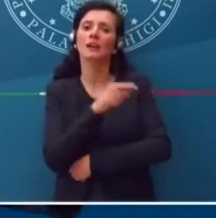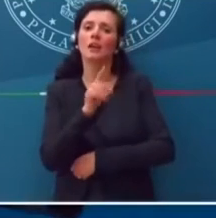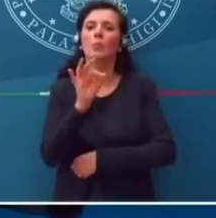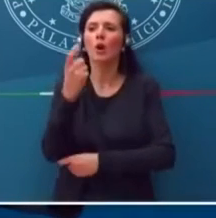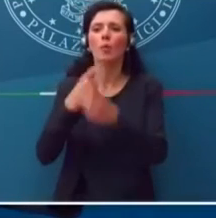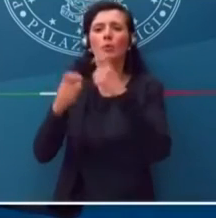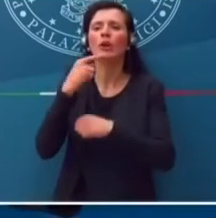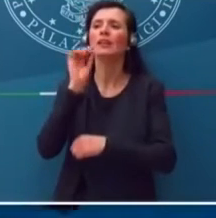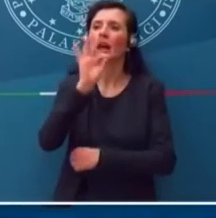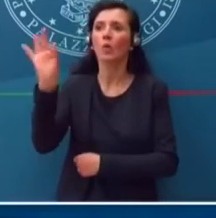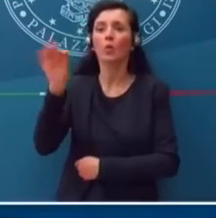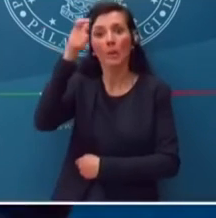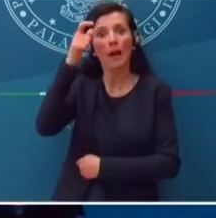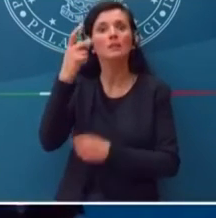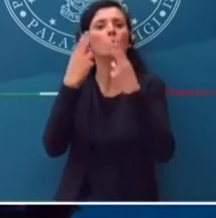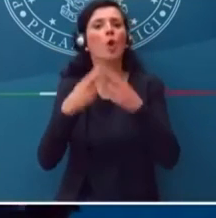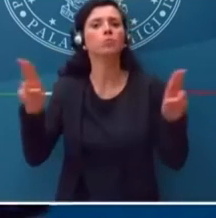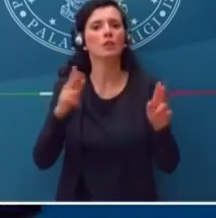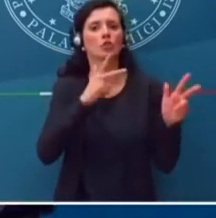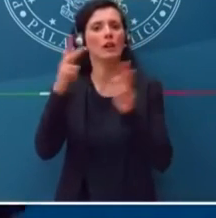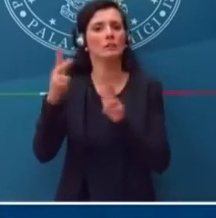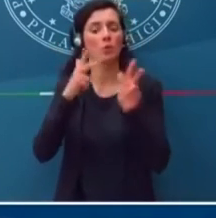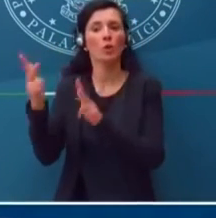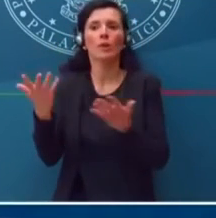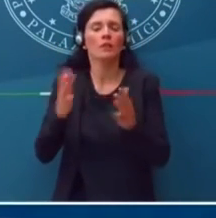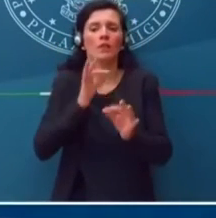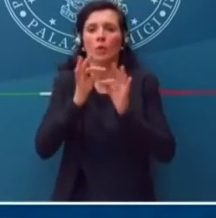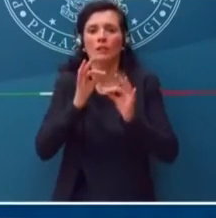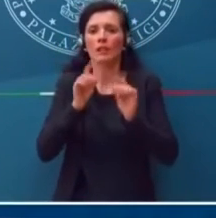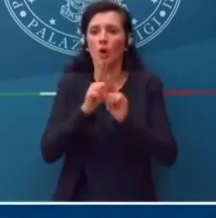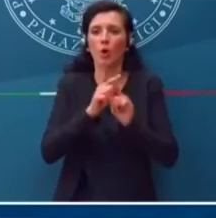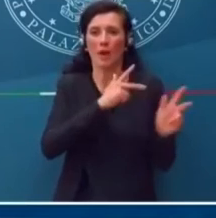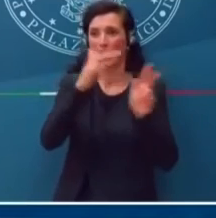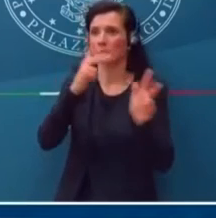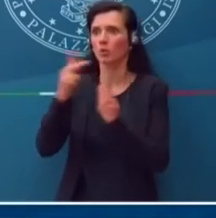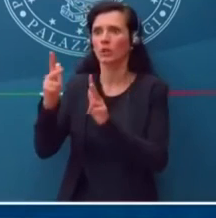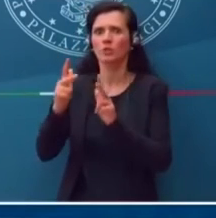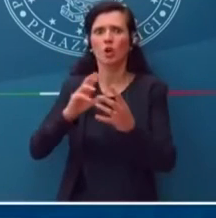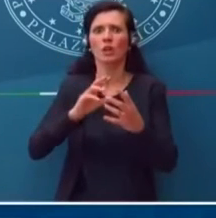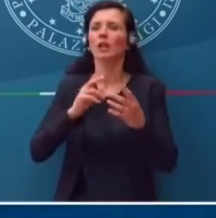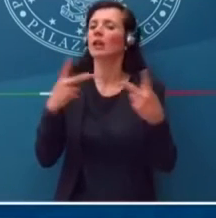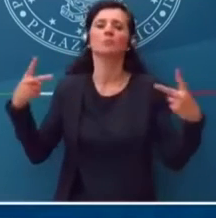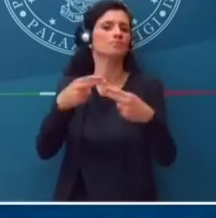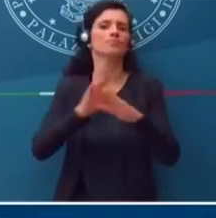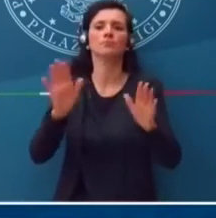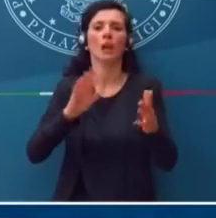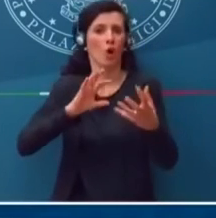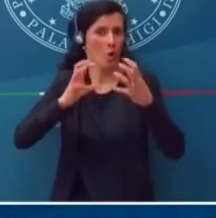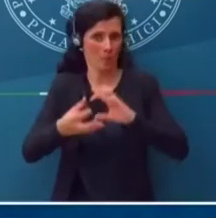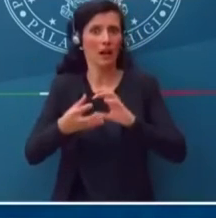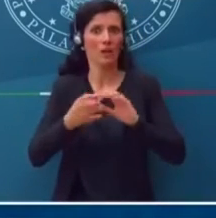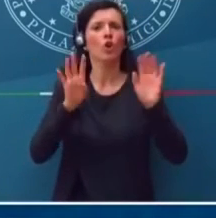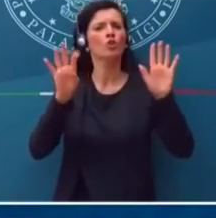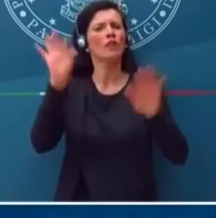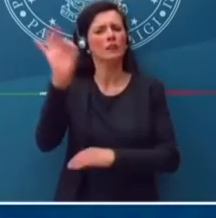le esportazioni. Quindi è complicato interrompere questo flusso di esportazioni. Il 90% e più di esportazioni dall'Europa